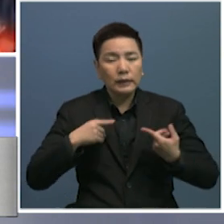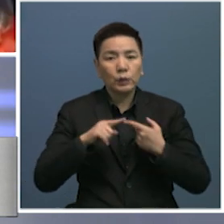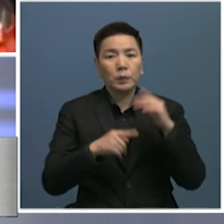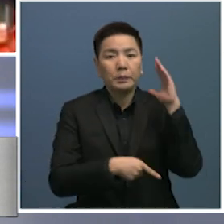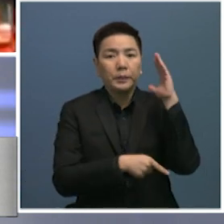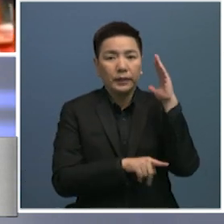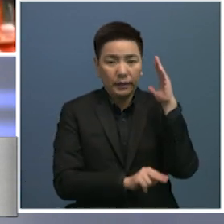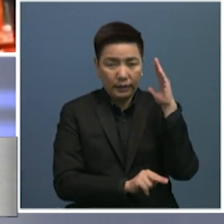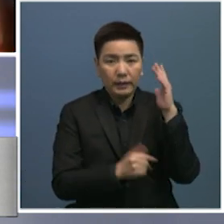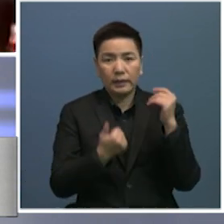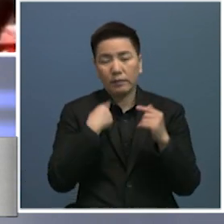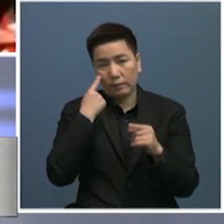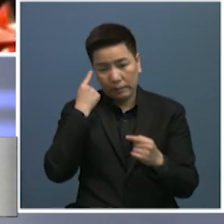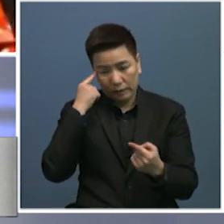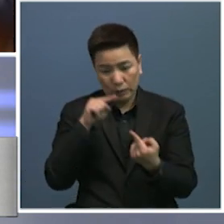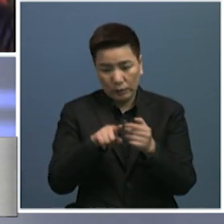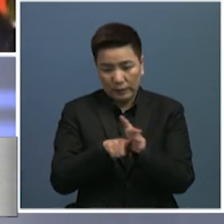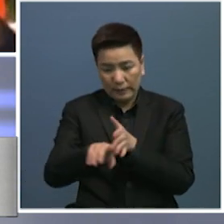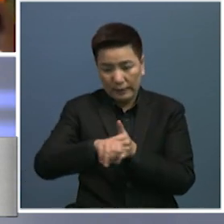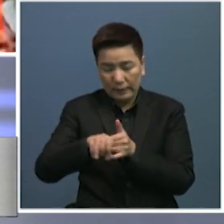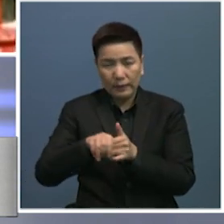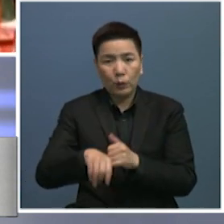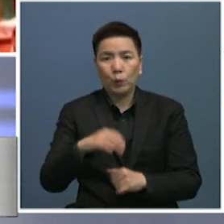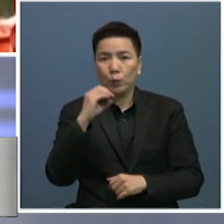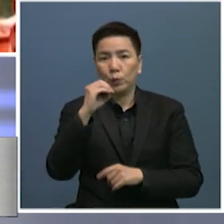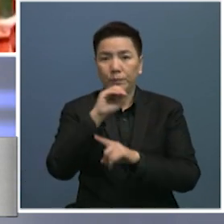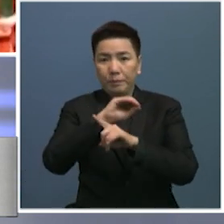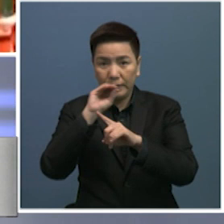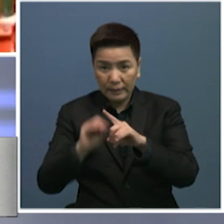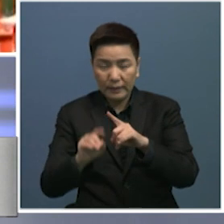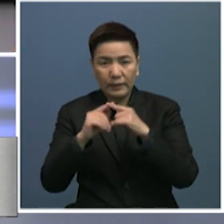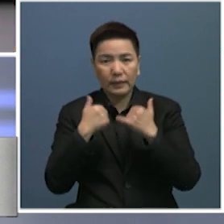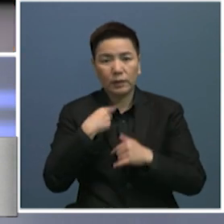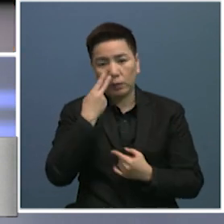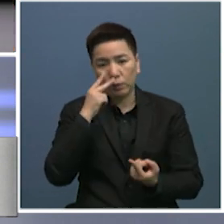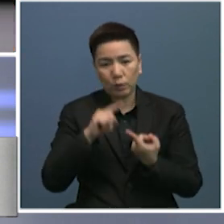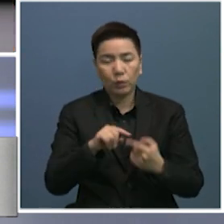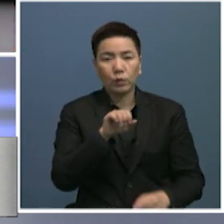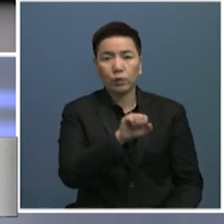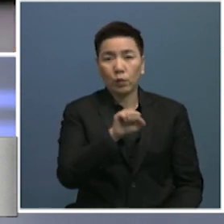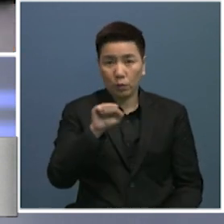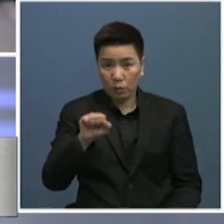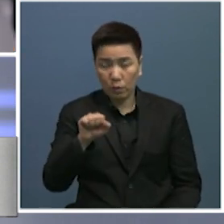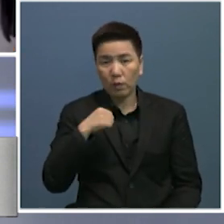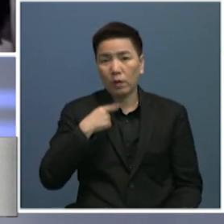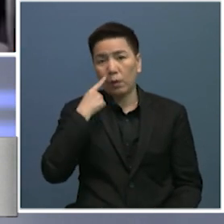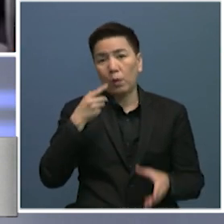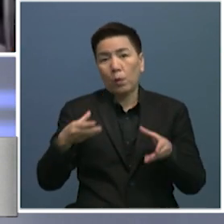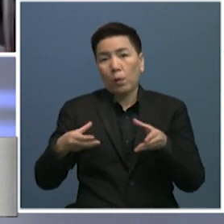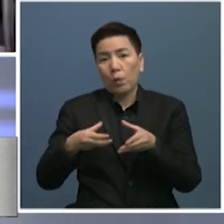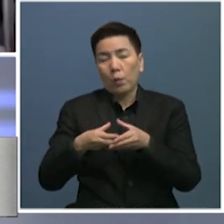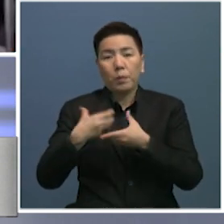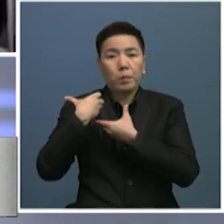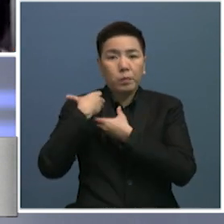ปัตตานียังมีผู้ติดเชื้อกู 19เป็น 0อยู่นะครับได้รับการเปิดเผยจากสสอันวาร์สาและจากพรรค